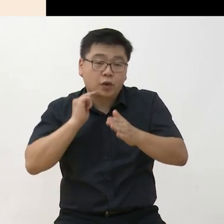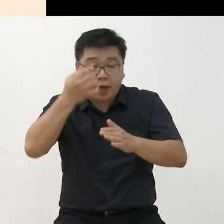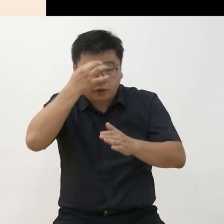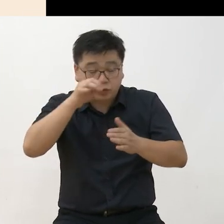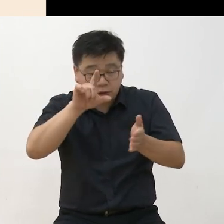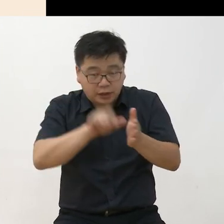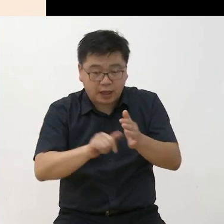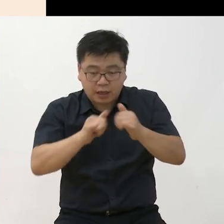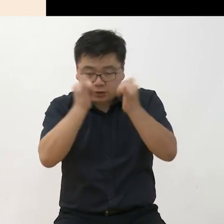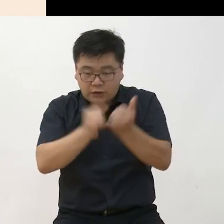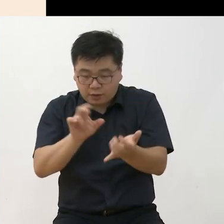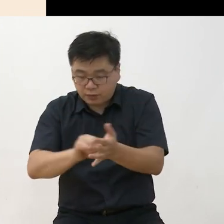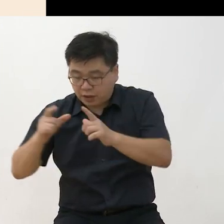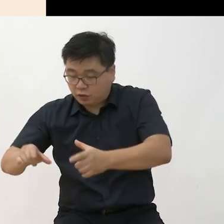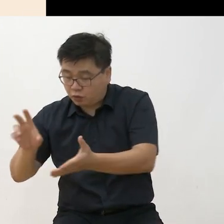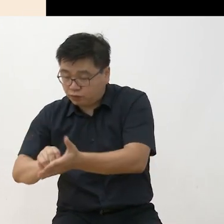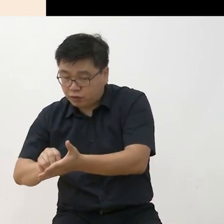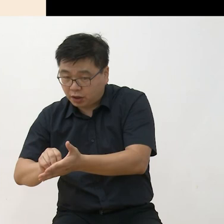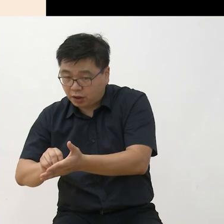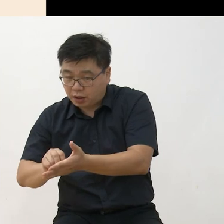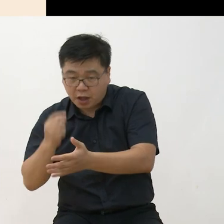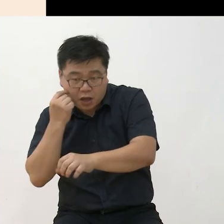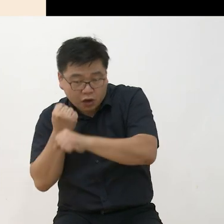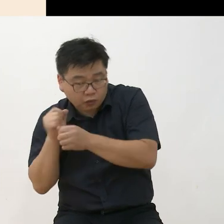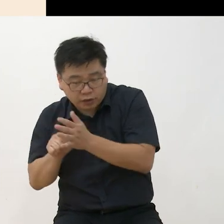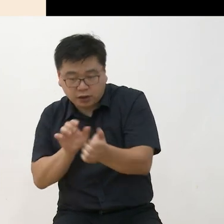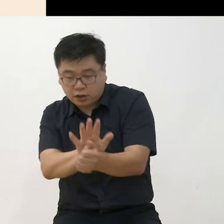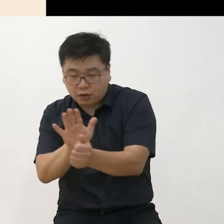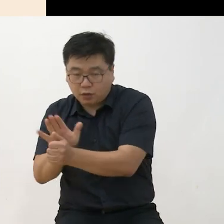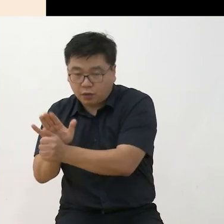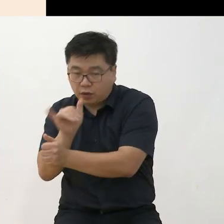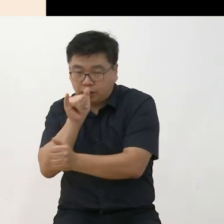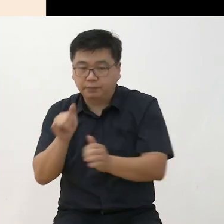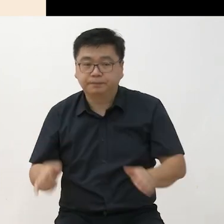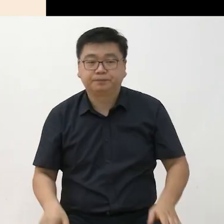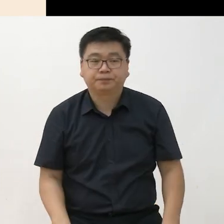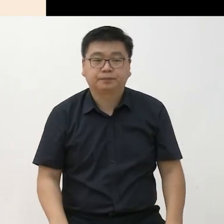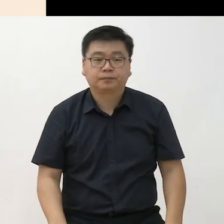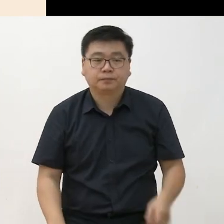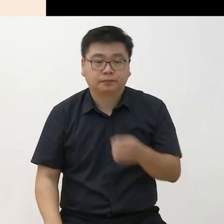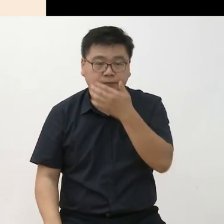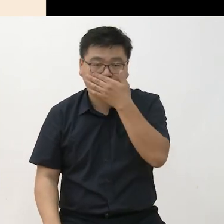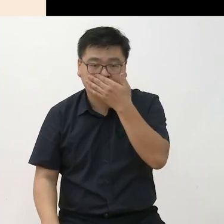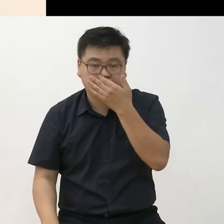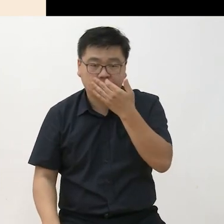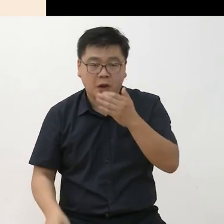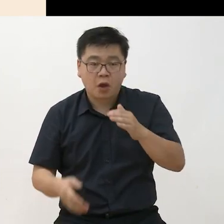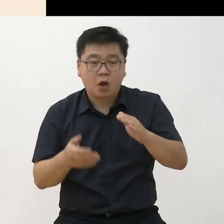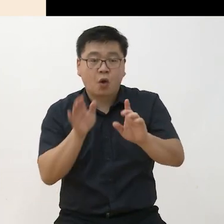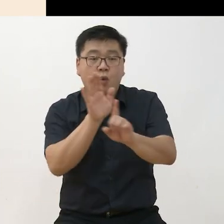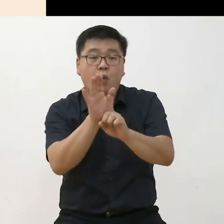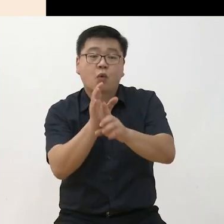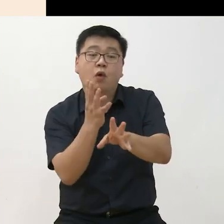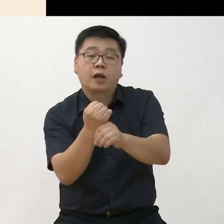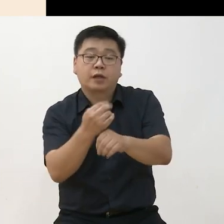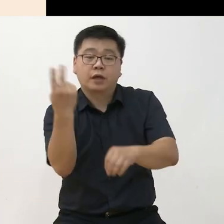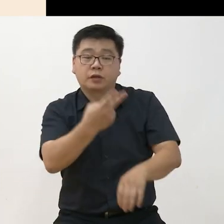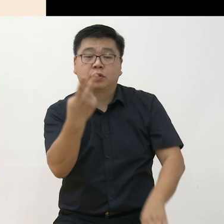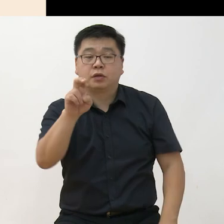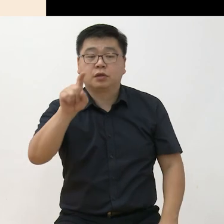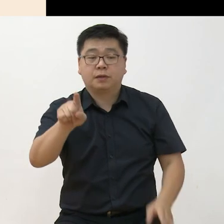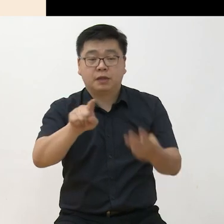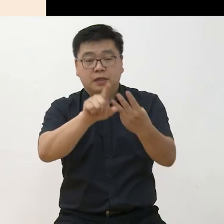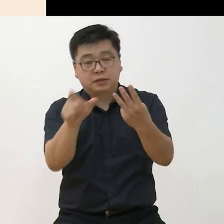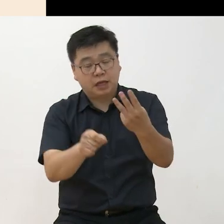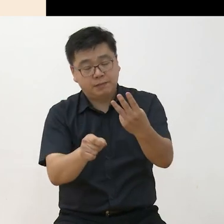문제나 지역 문제 연구 등을 지원을 할수 있습니다. 네. 공고 일정은 21년